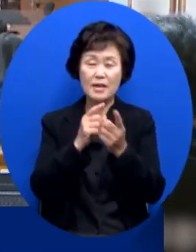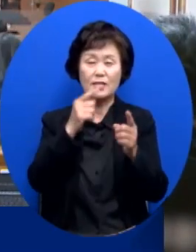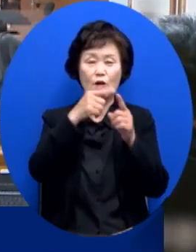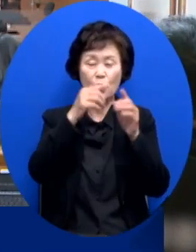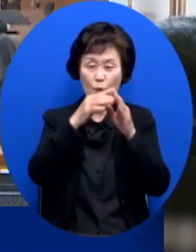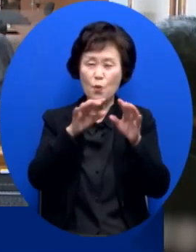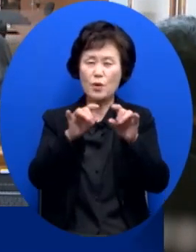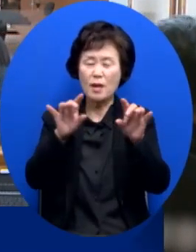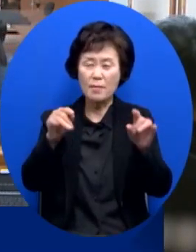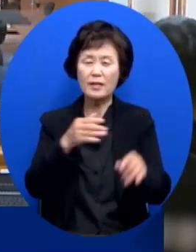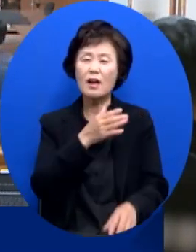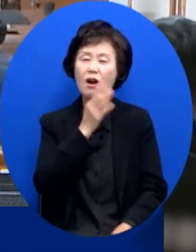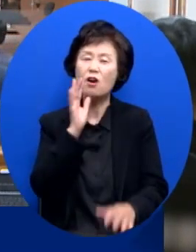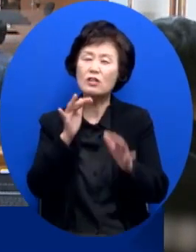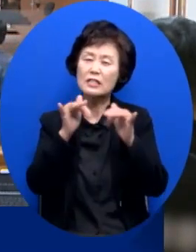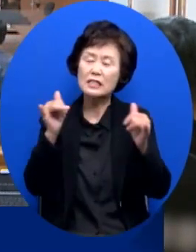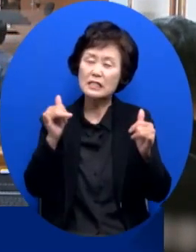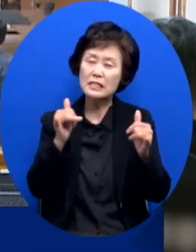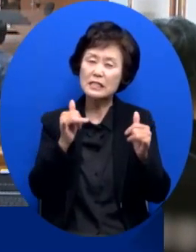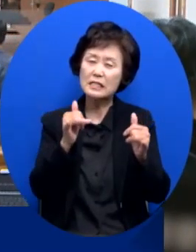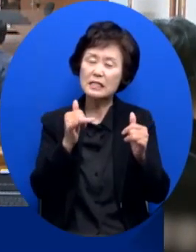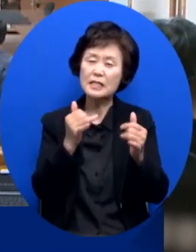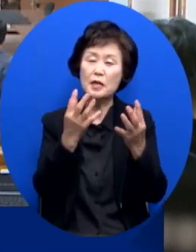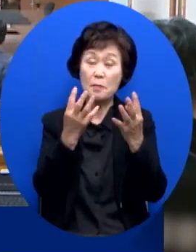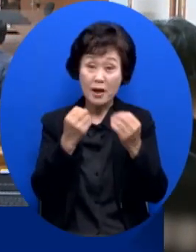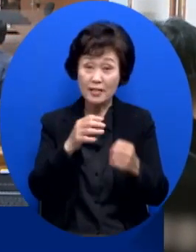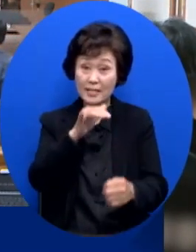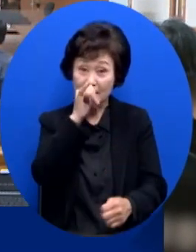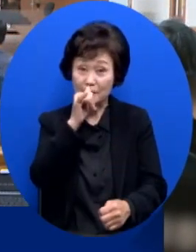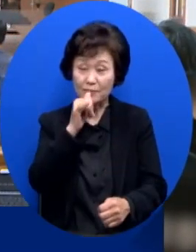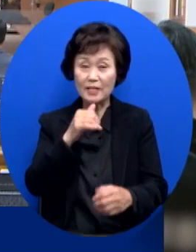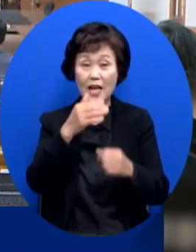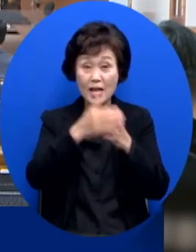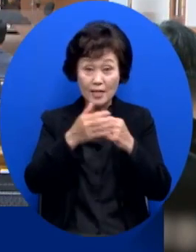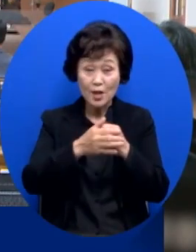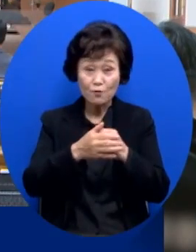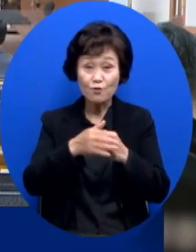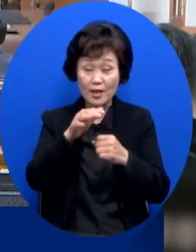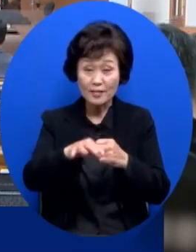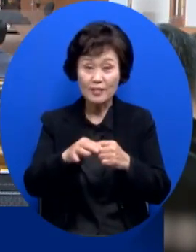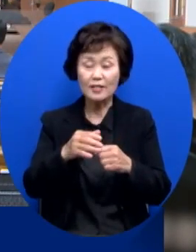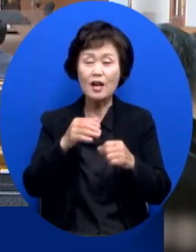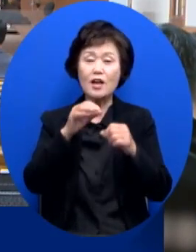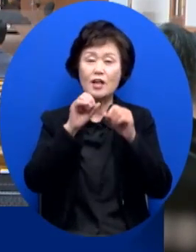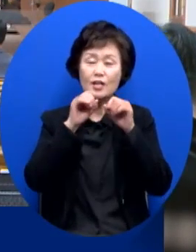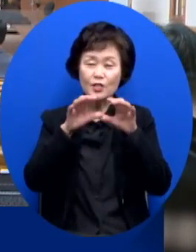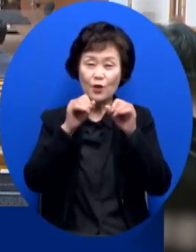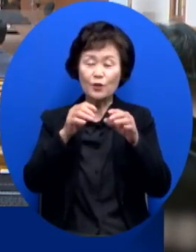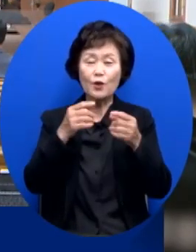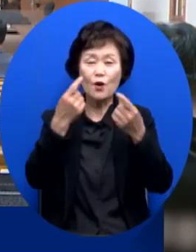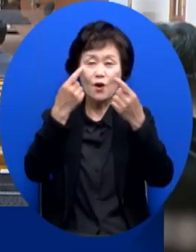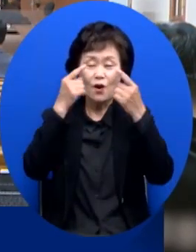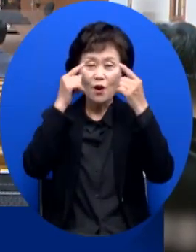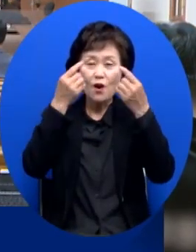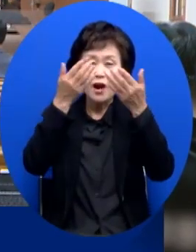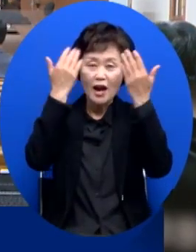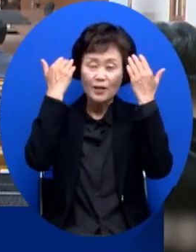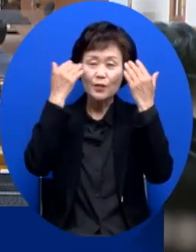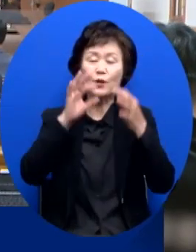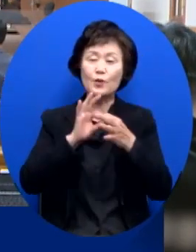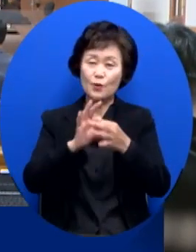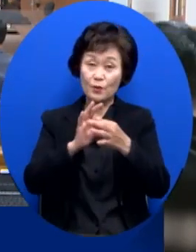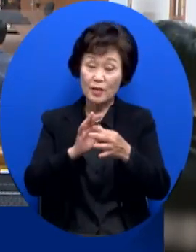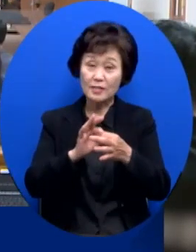있습니다. 우리 대구 경북 시니어 선교학교를 통해서 이 저분들이 하나님